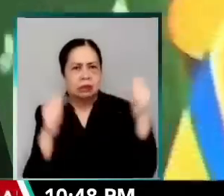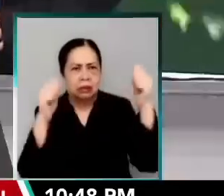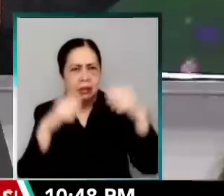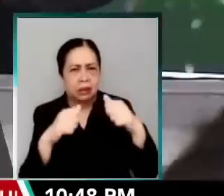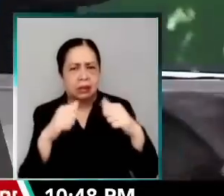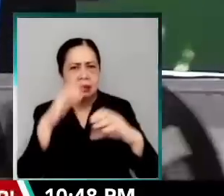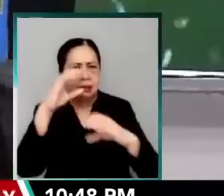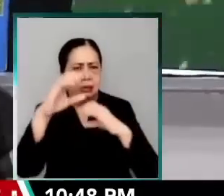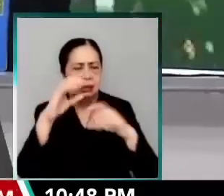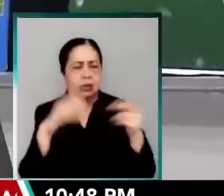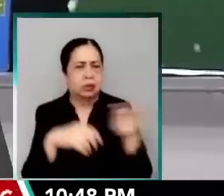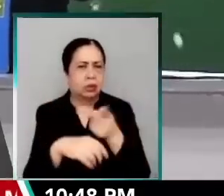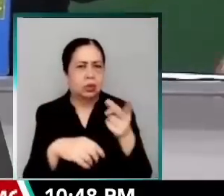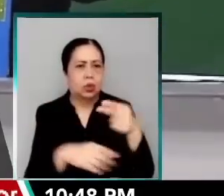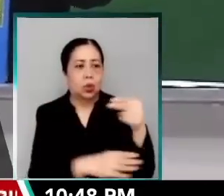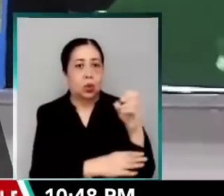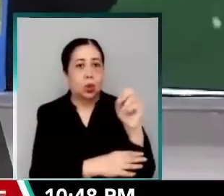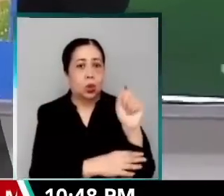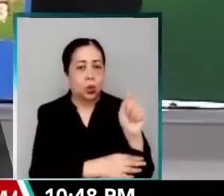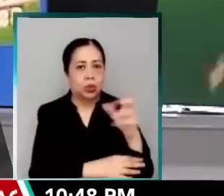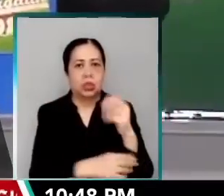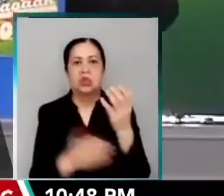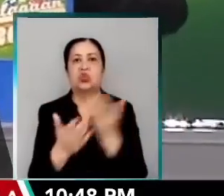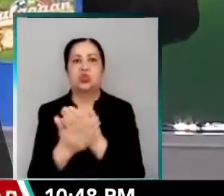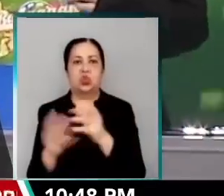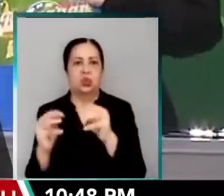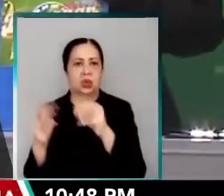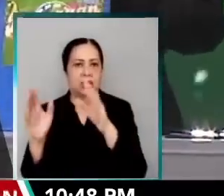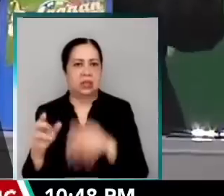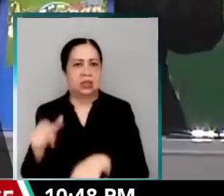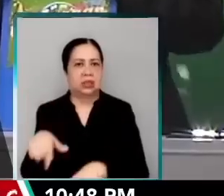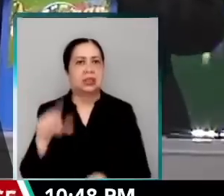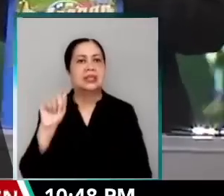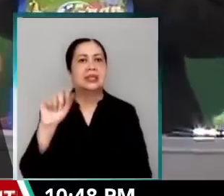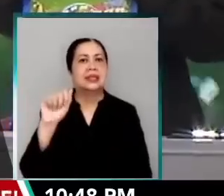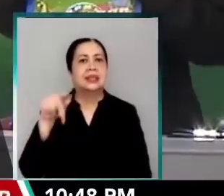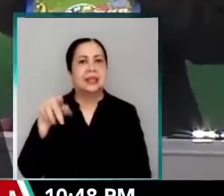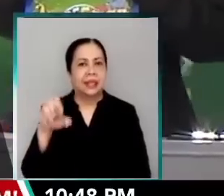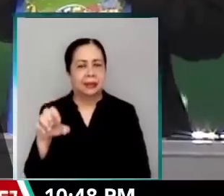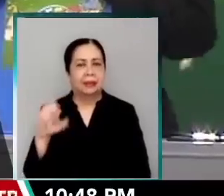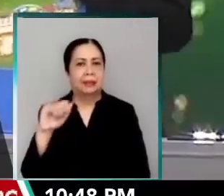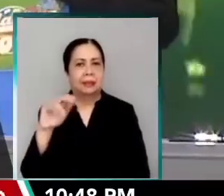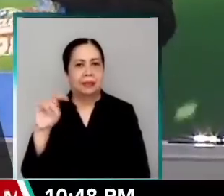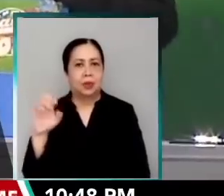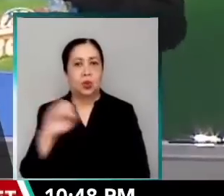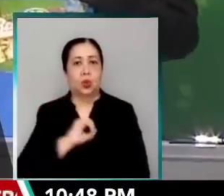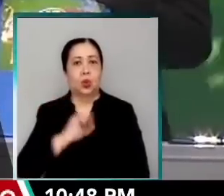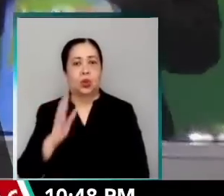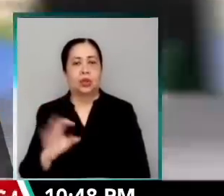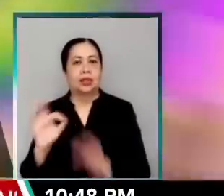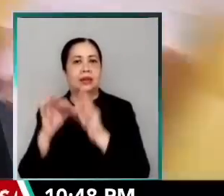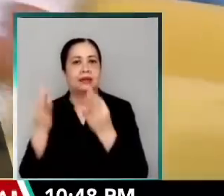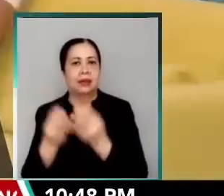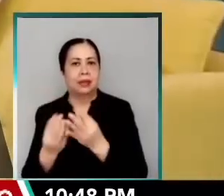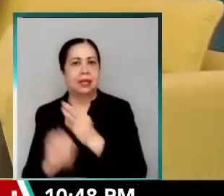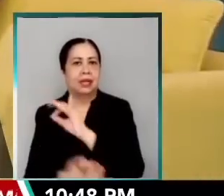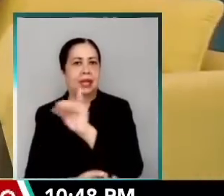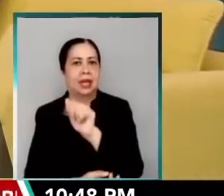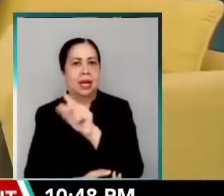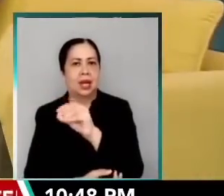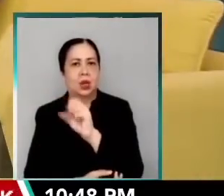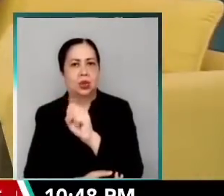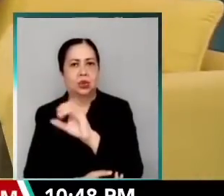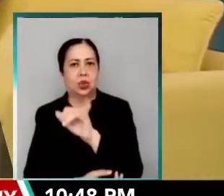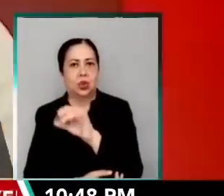hosts at ng bagong management ng Tape Incorporated na pag-aari ng Pamilya Halusos. Nitong